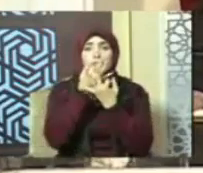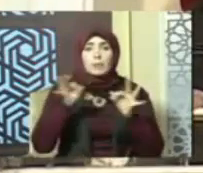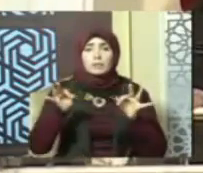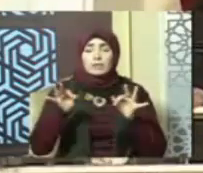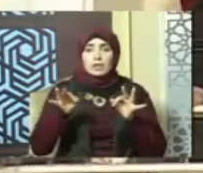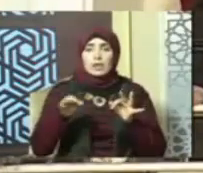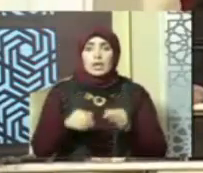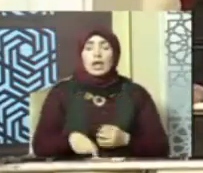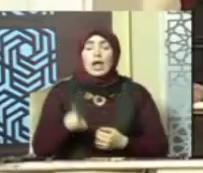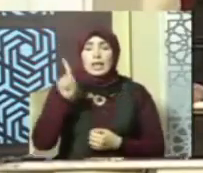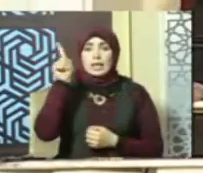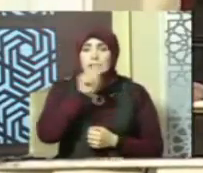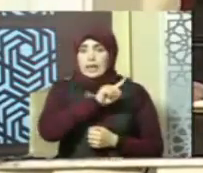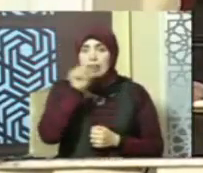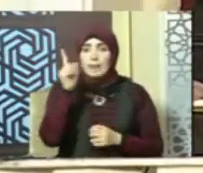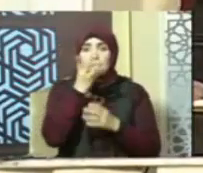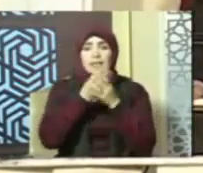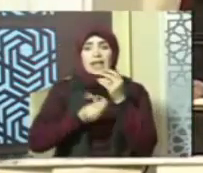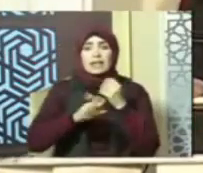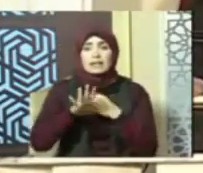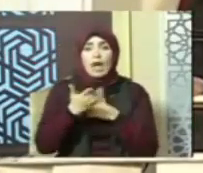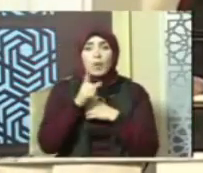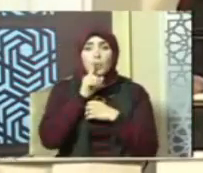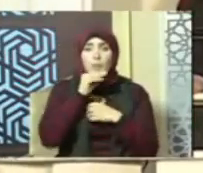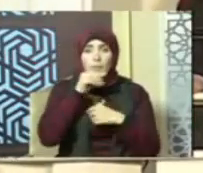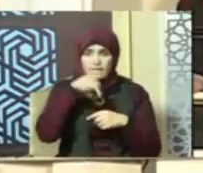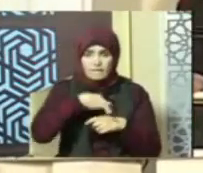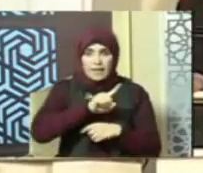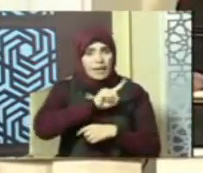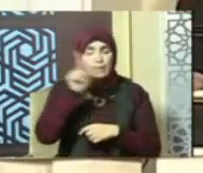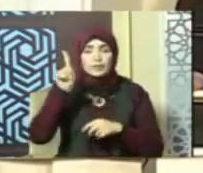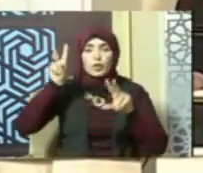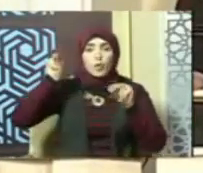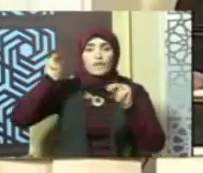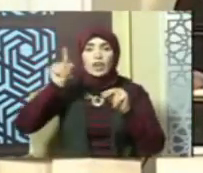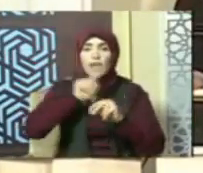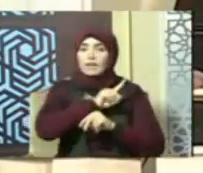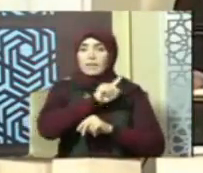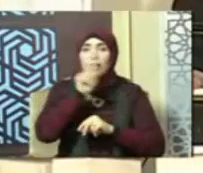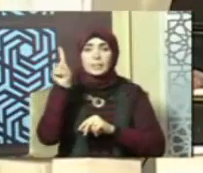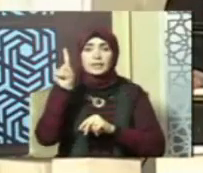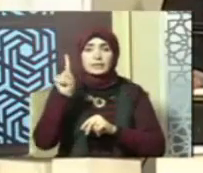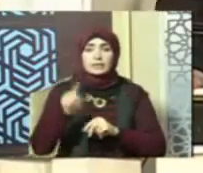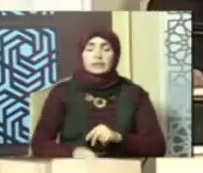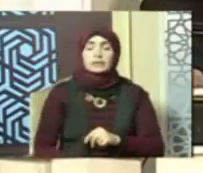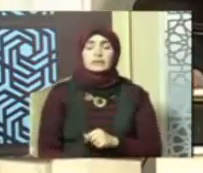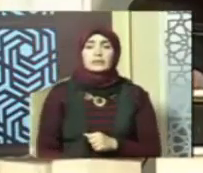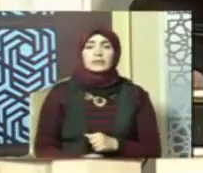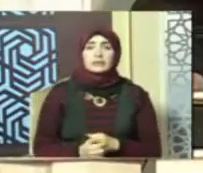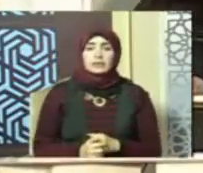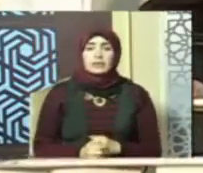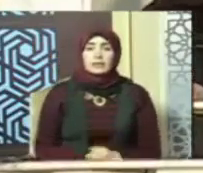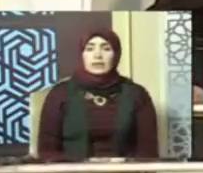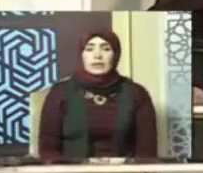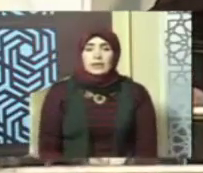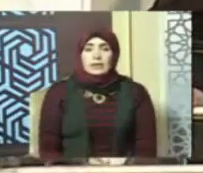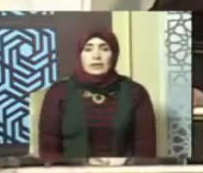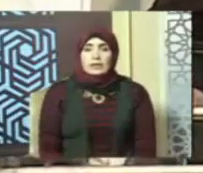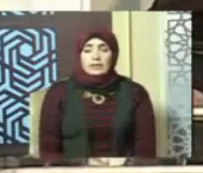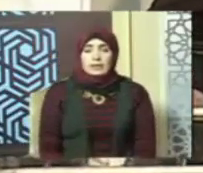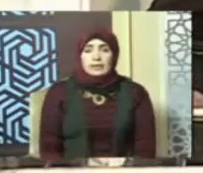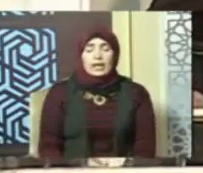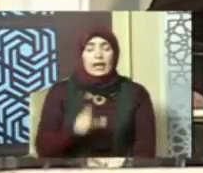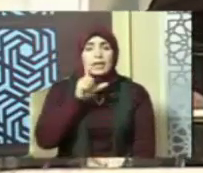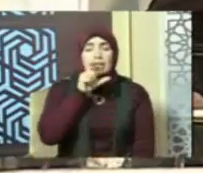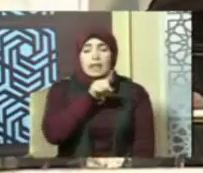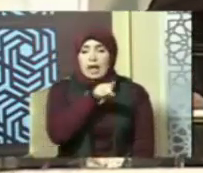الصمد الذي لم يلد ولم يولد ولم يكن له كفوا أحد. أيا